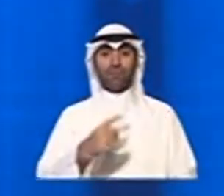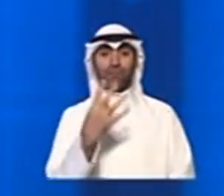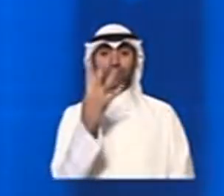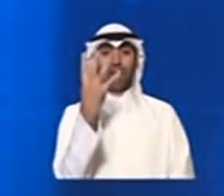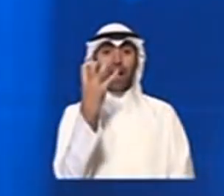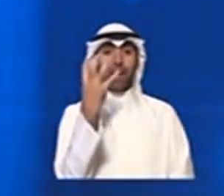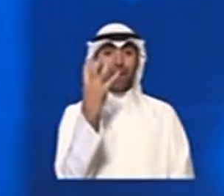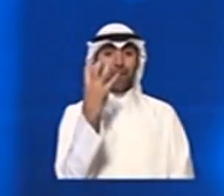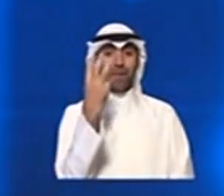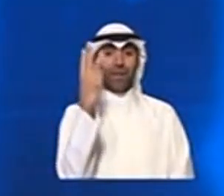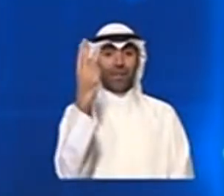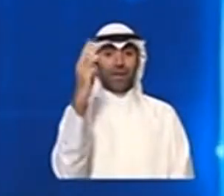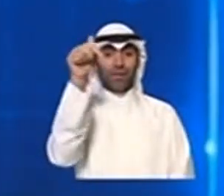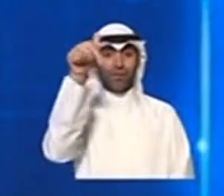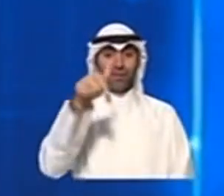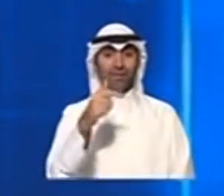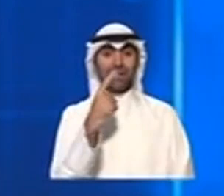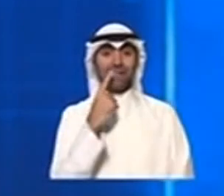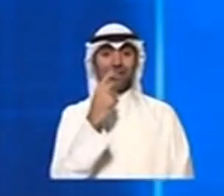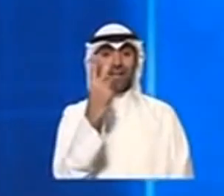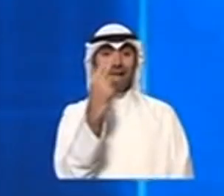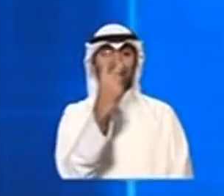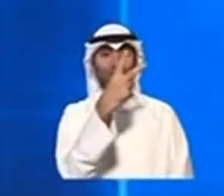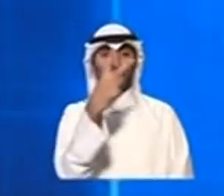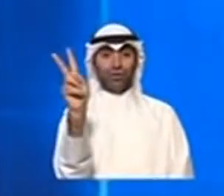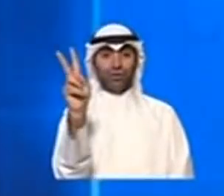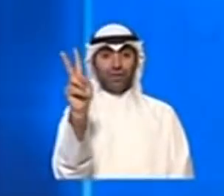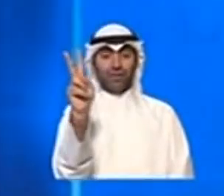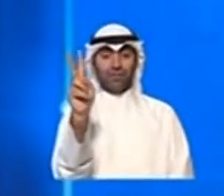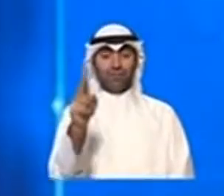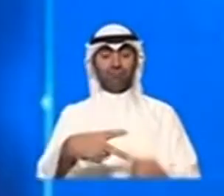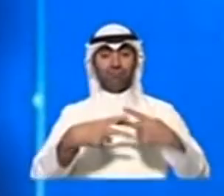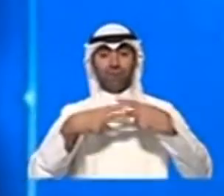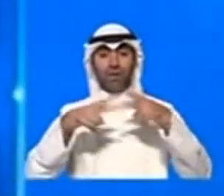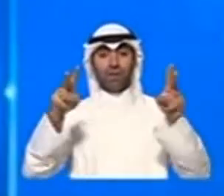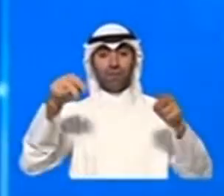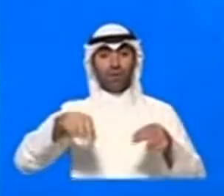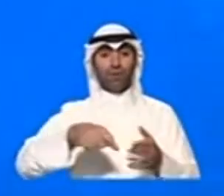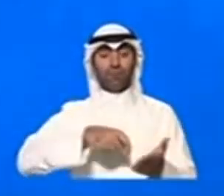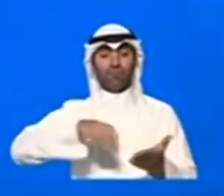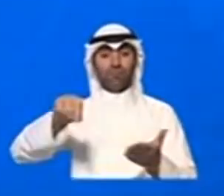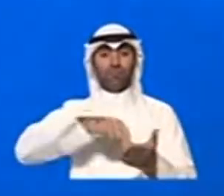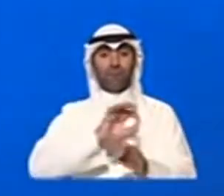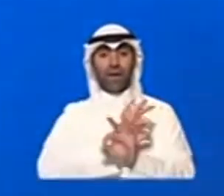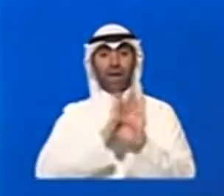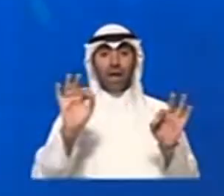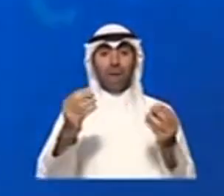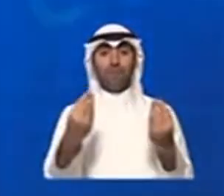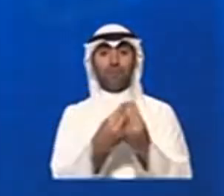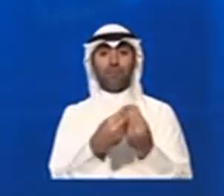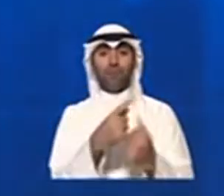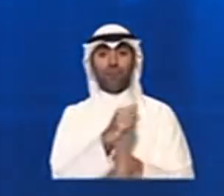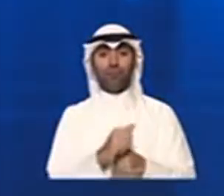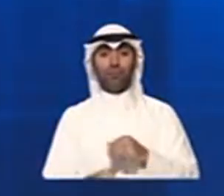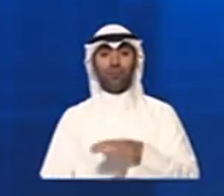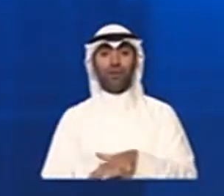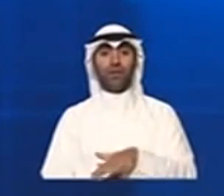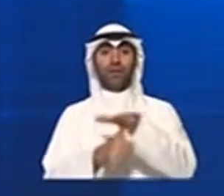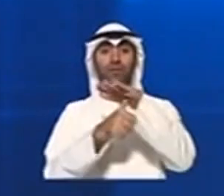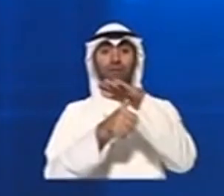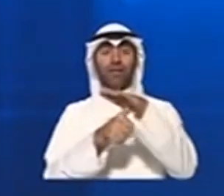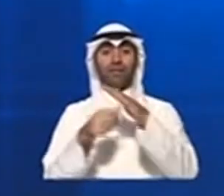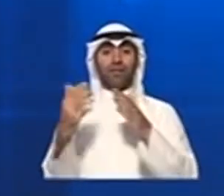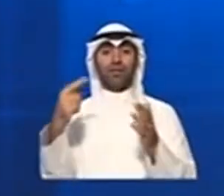لسنة 2020 الخاصة بالتعيين والقسم تلاها آمر كتيبة شؤون الطلبة في كلية الشرطة العقيد